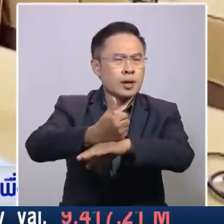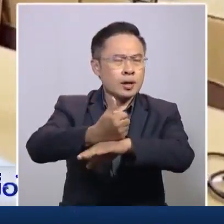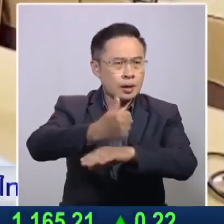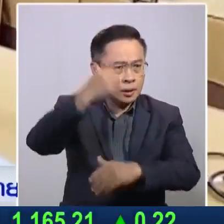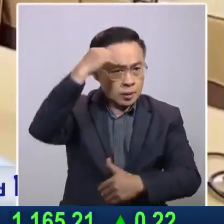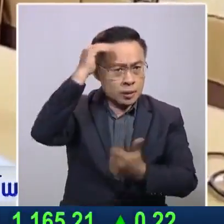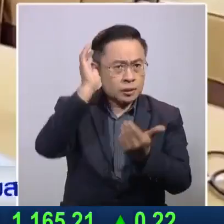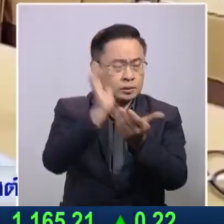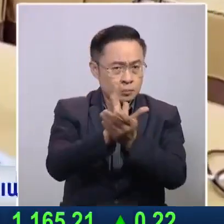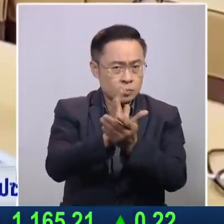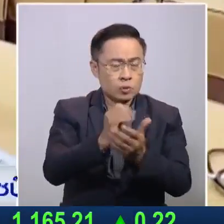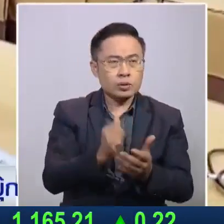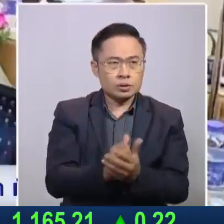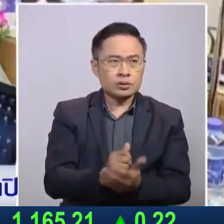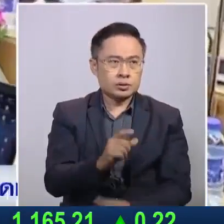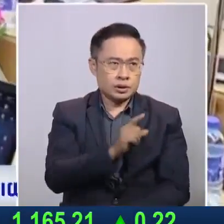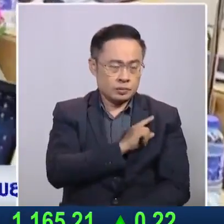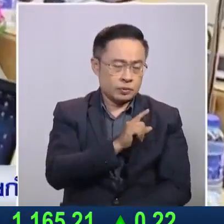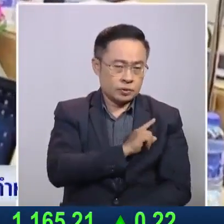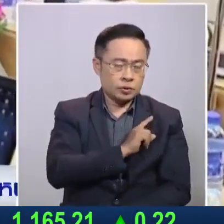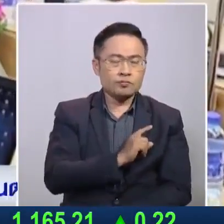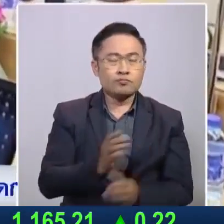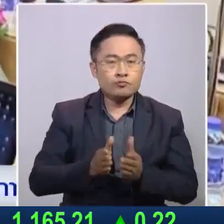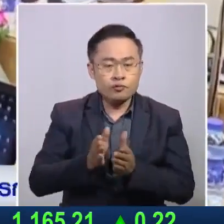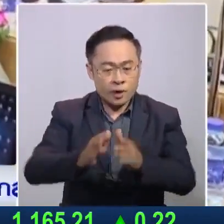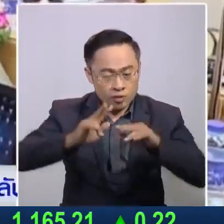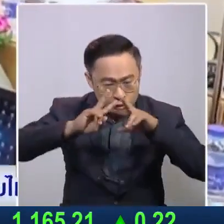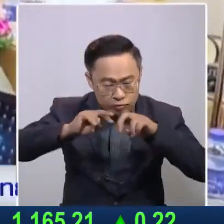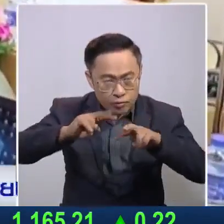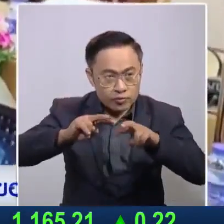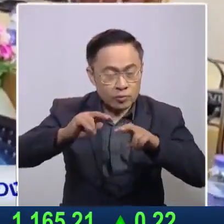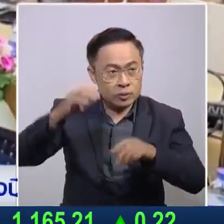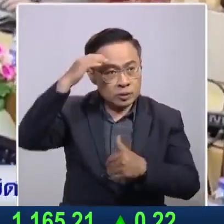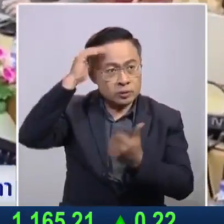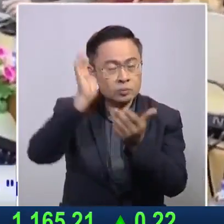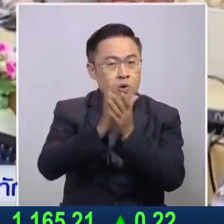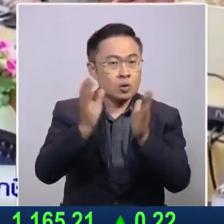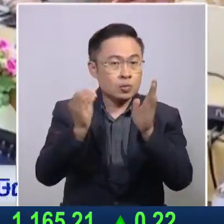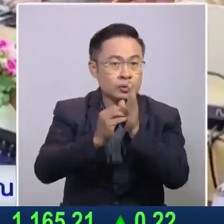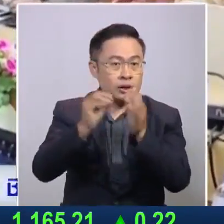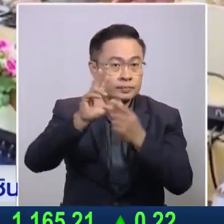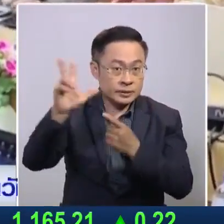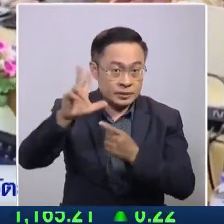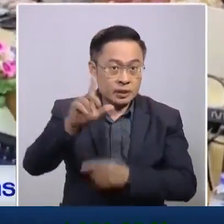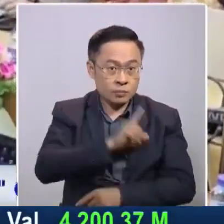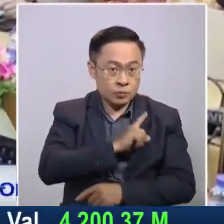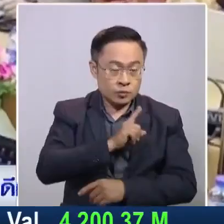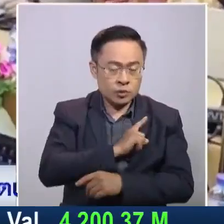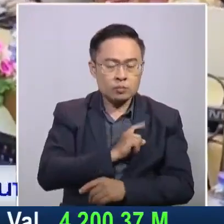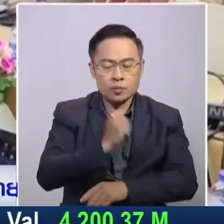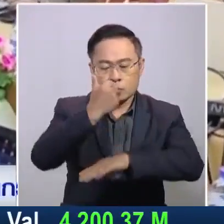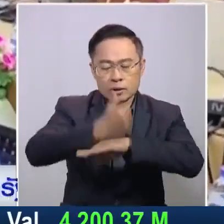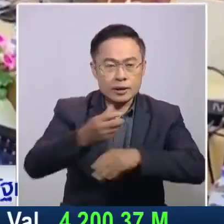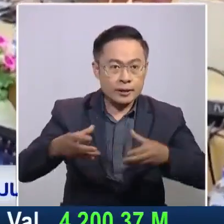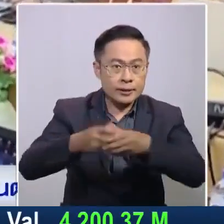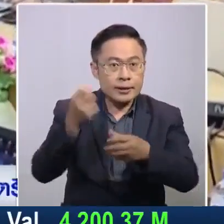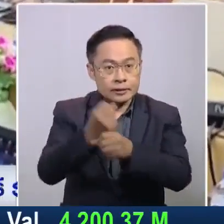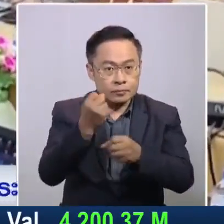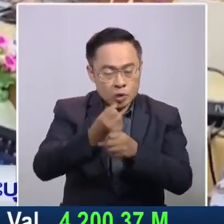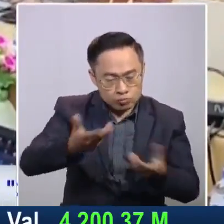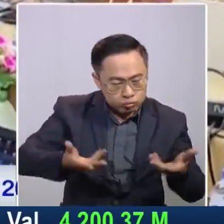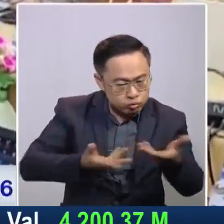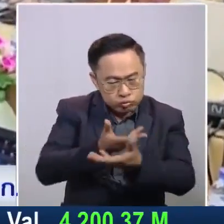มุดชาเคนผู้กำกับการงานสอบสวนกองบังคับการตำรวจนครบาล 3ท่านก็เป็นหัวหน้าคณะทำงานนะคะ